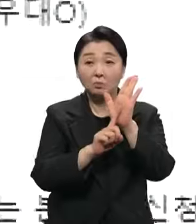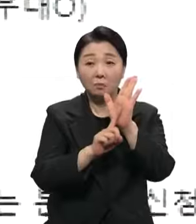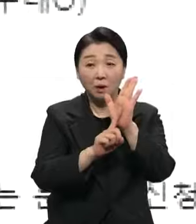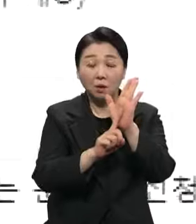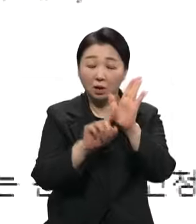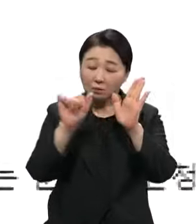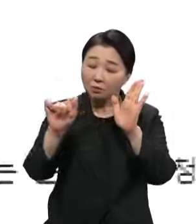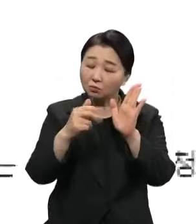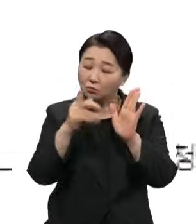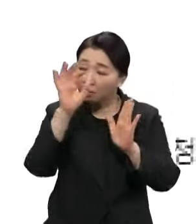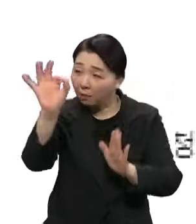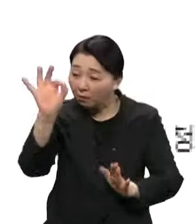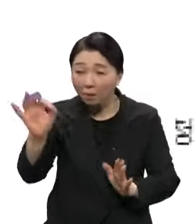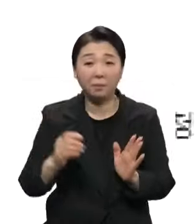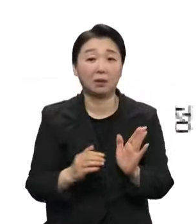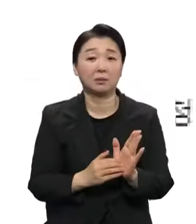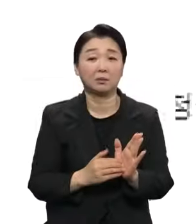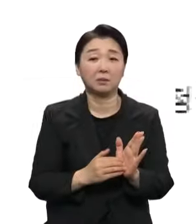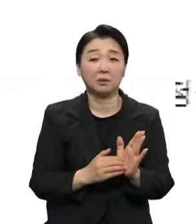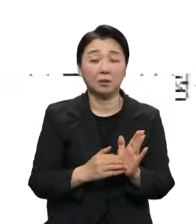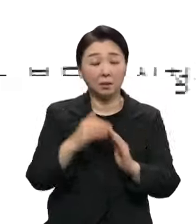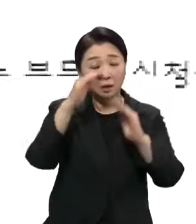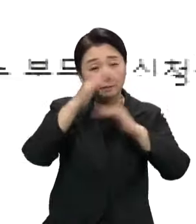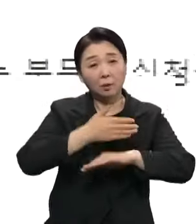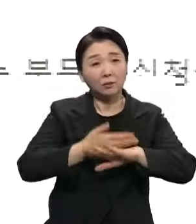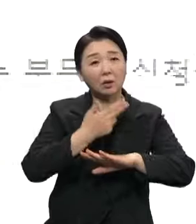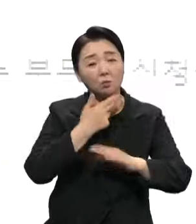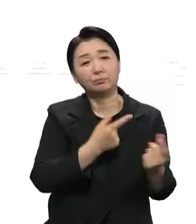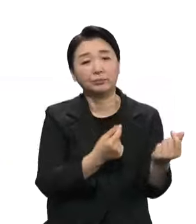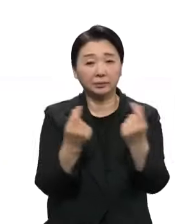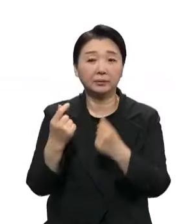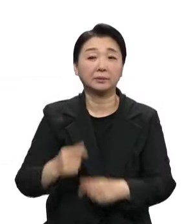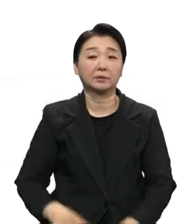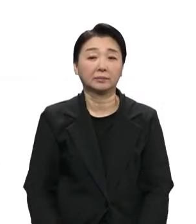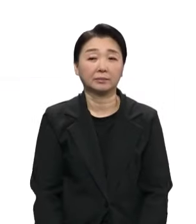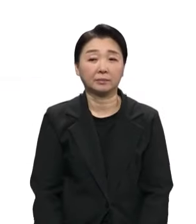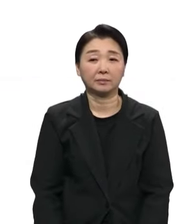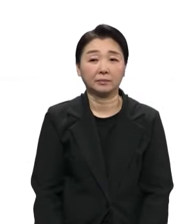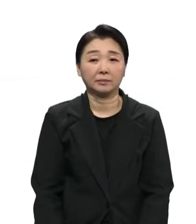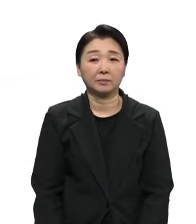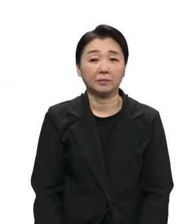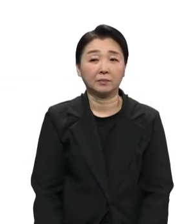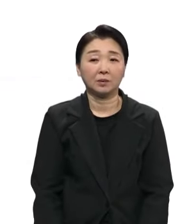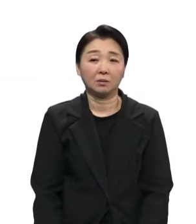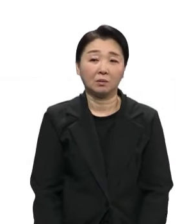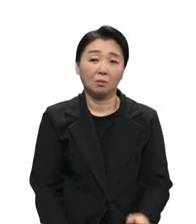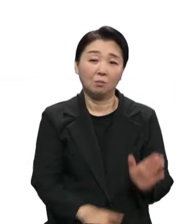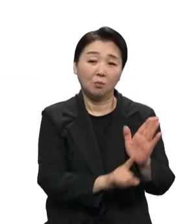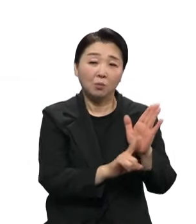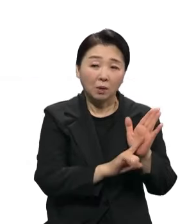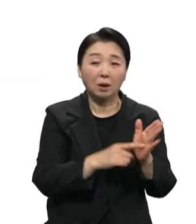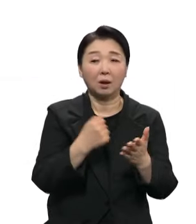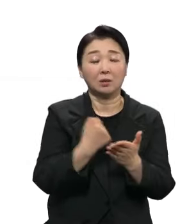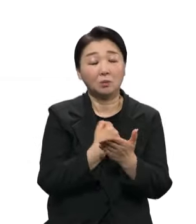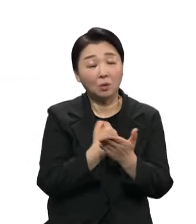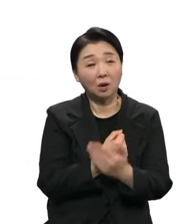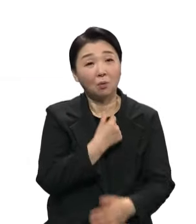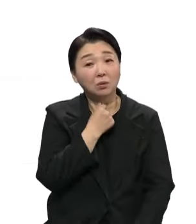보수용기를 좀 한 5클럽 정도? 이거랑 그 설계 관련되니 실적 내용은 다르지만 팬들이 좀 뭐 서운해하거나 원하는